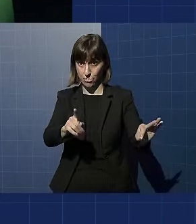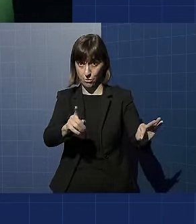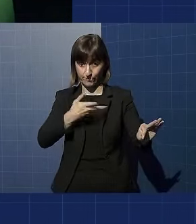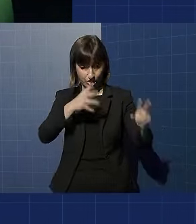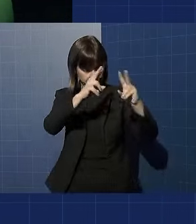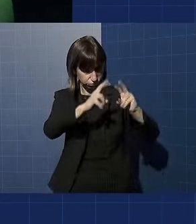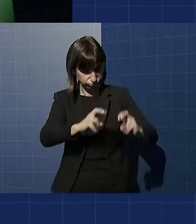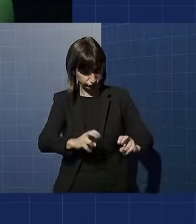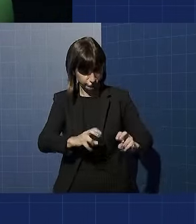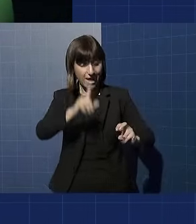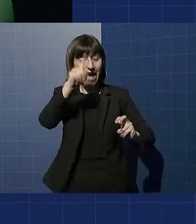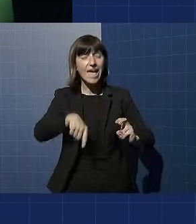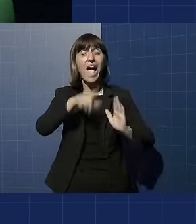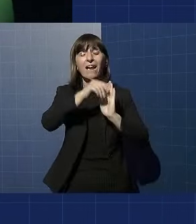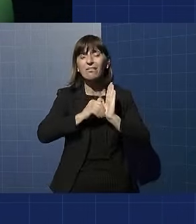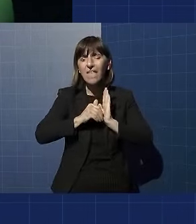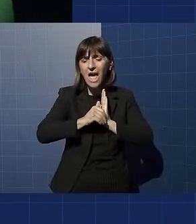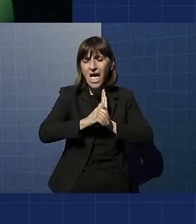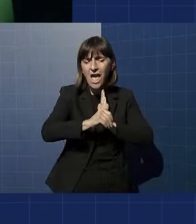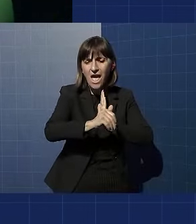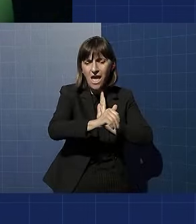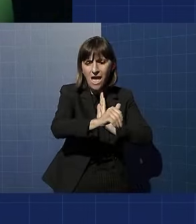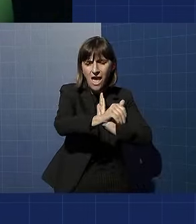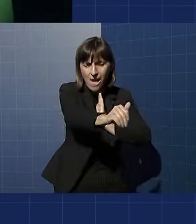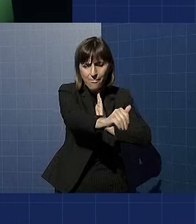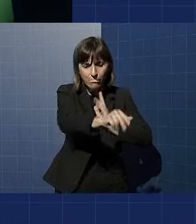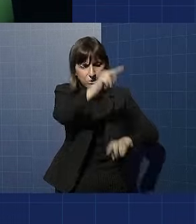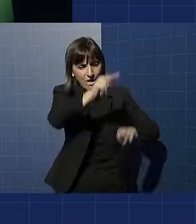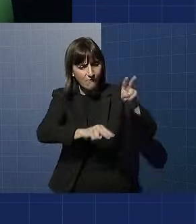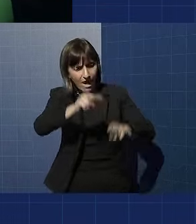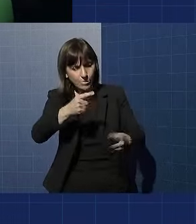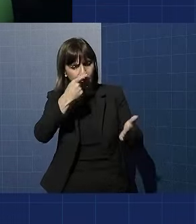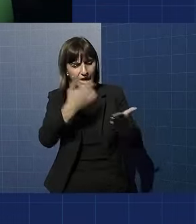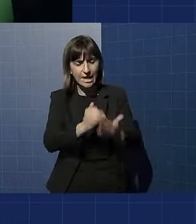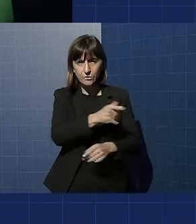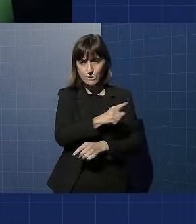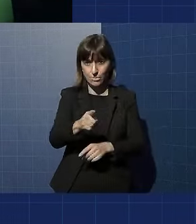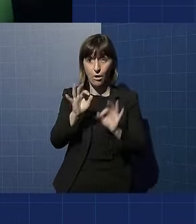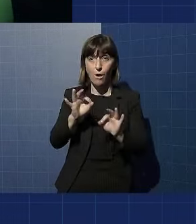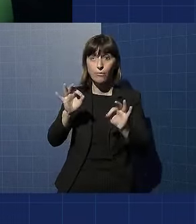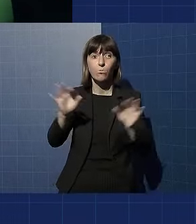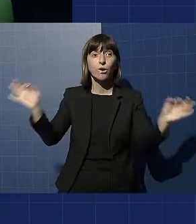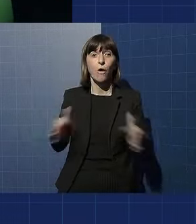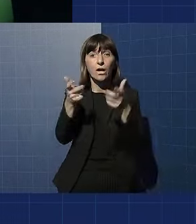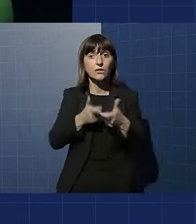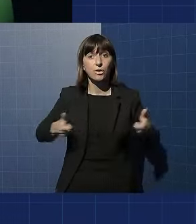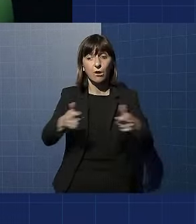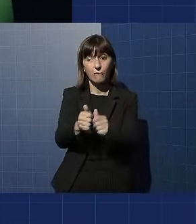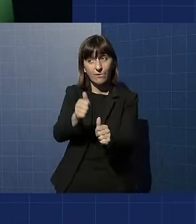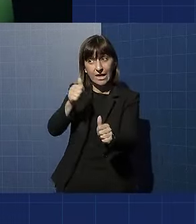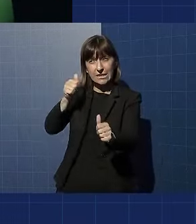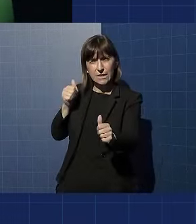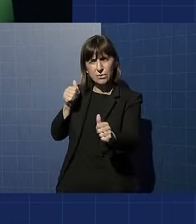per missioni di lunga durata. Questo ce lo raccontava forse in una delle scorse conferenze, se non ricordo male, proprio Simonetta Di Pippo, che è